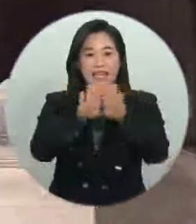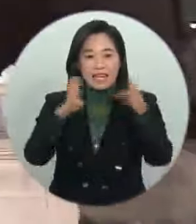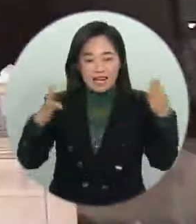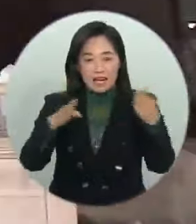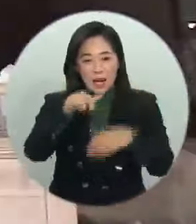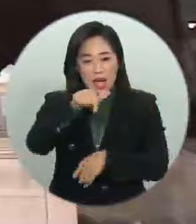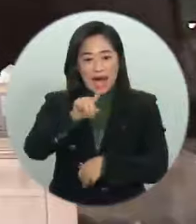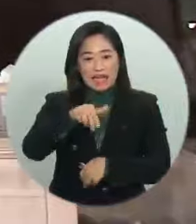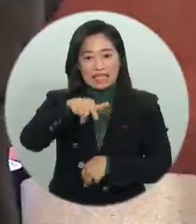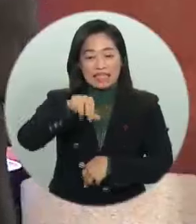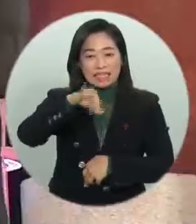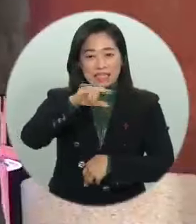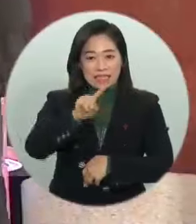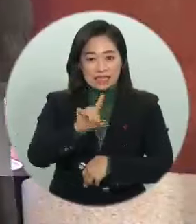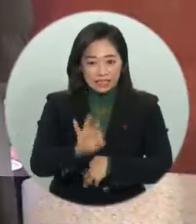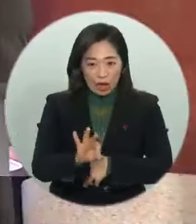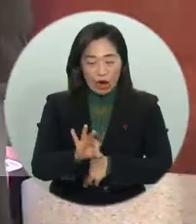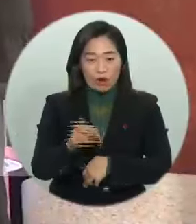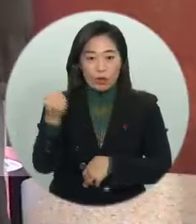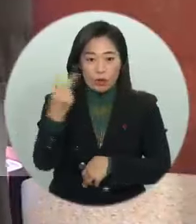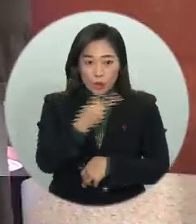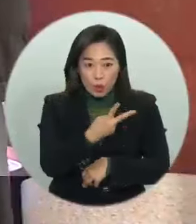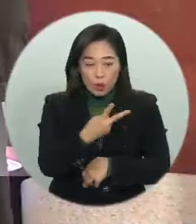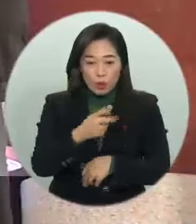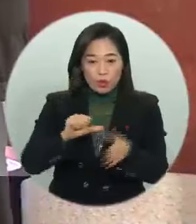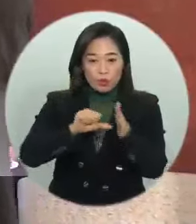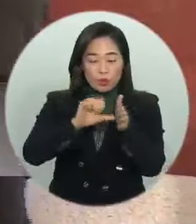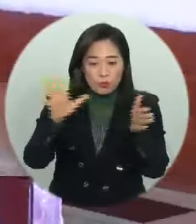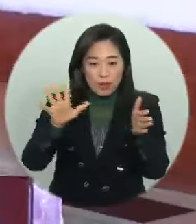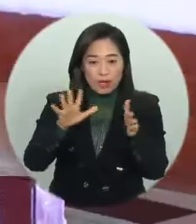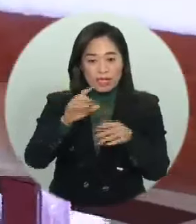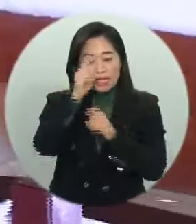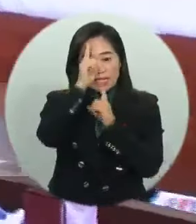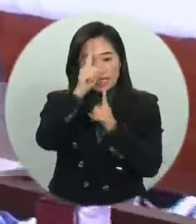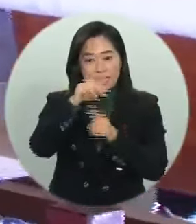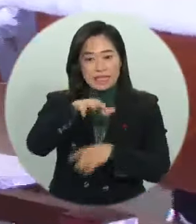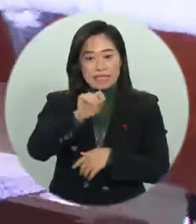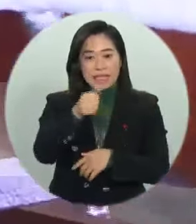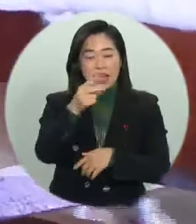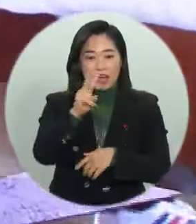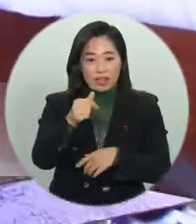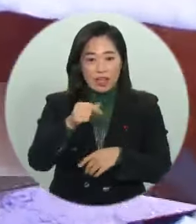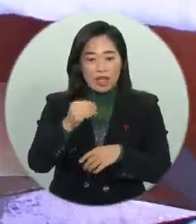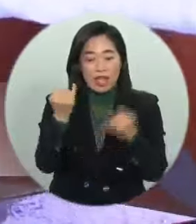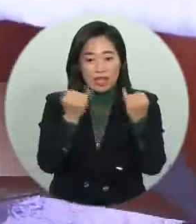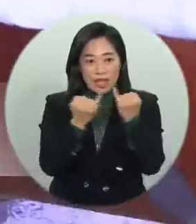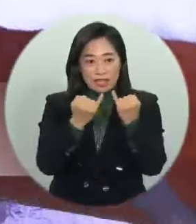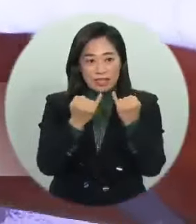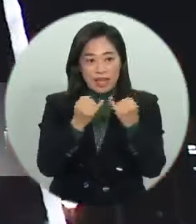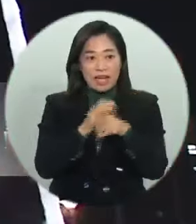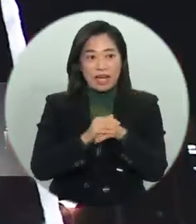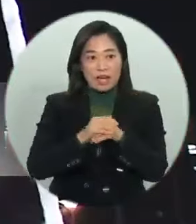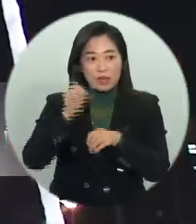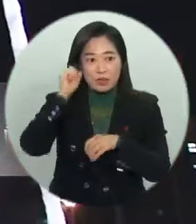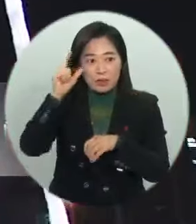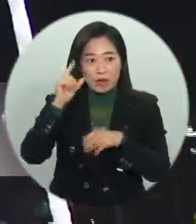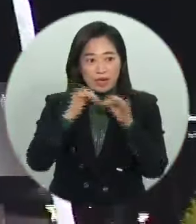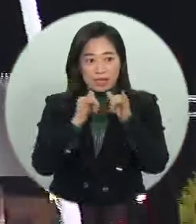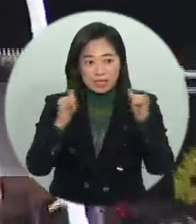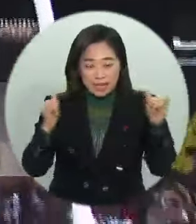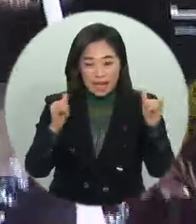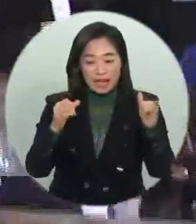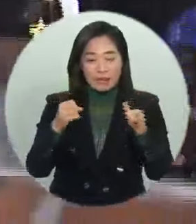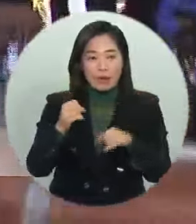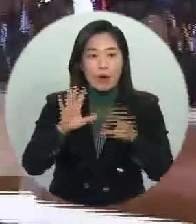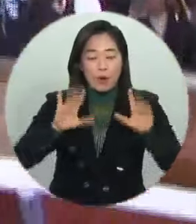강기정 광주시장을 비롯해 올해 돌풍을 일으킨 광주FC 감독 이정효 씨와 여성 최초 우수 기관사로 선정된 김민지 씨 등 올